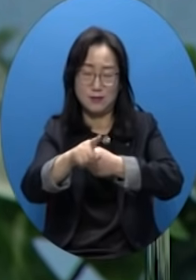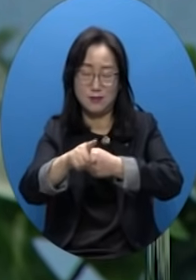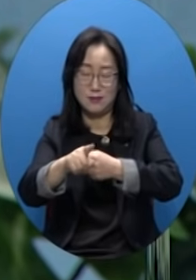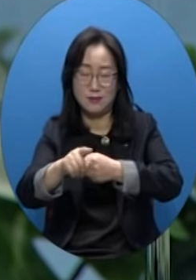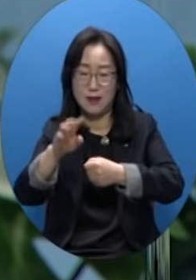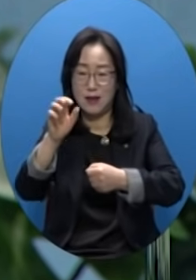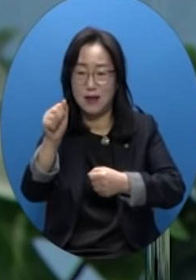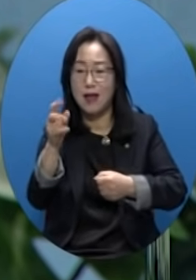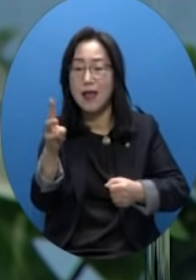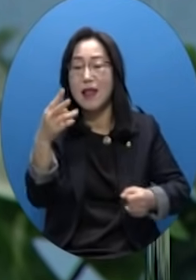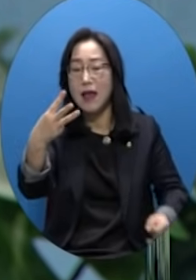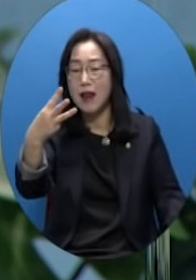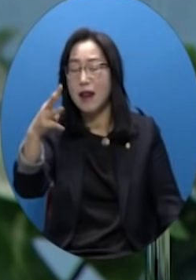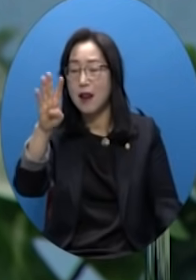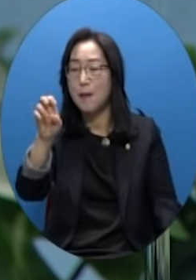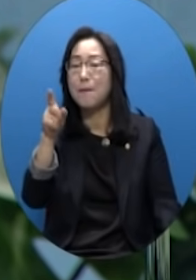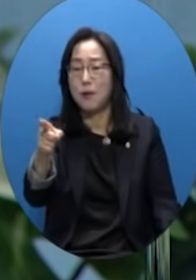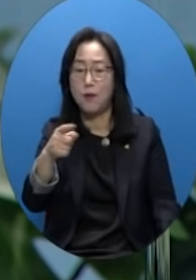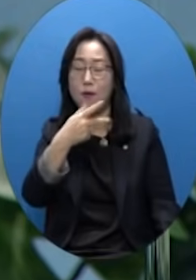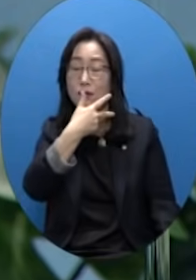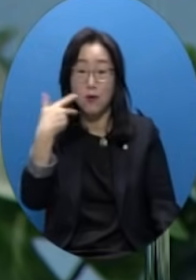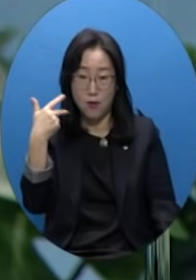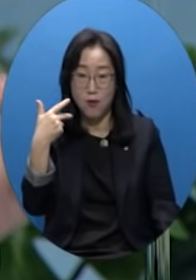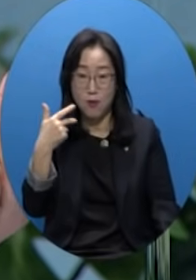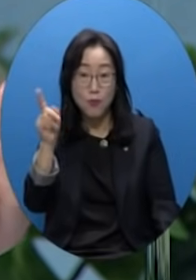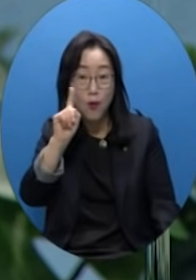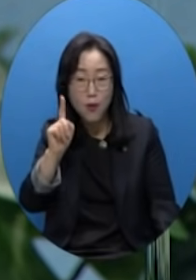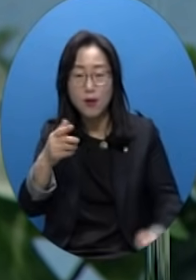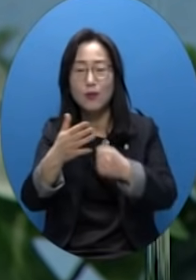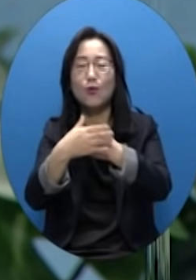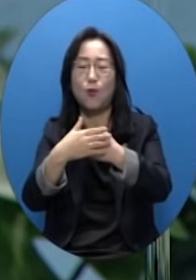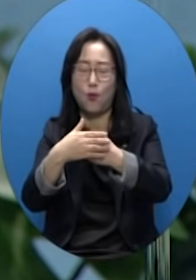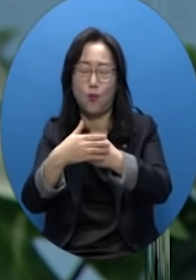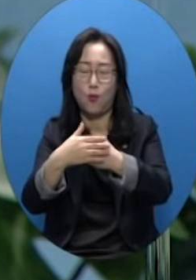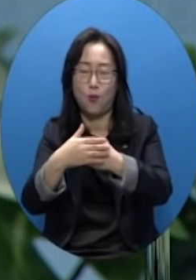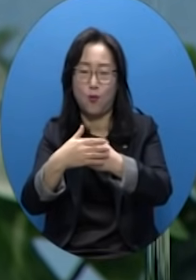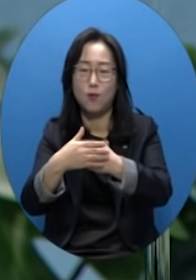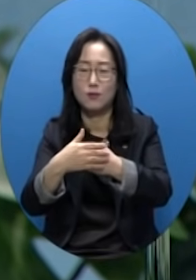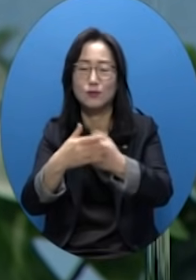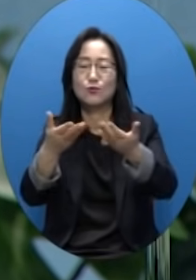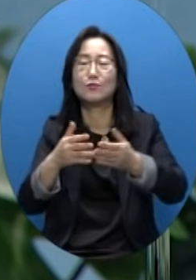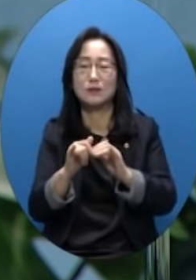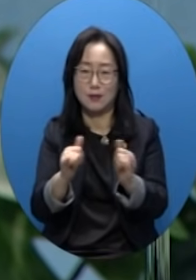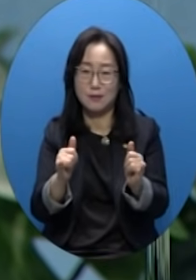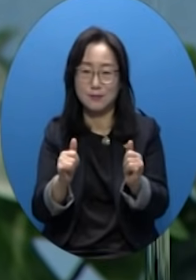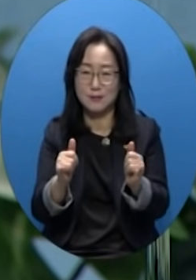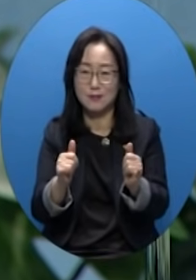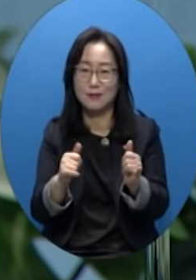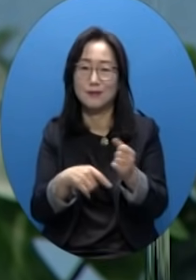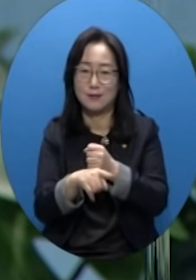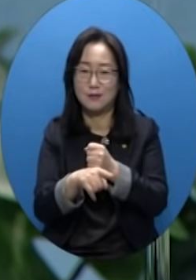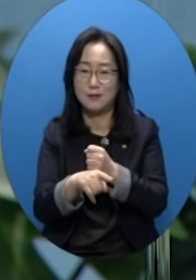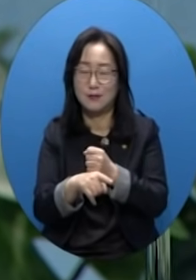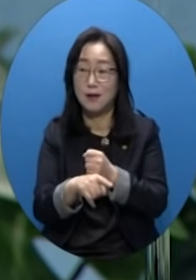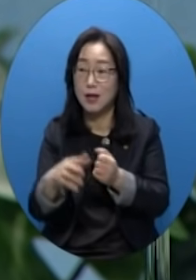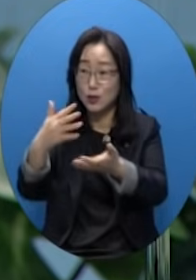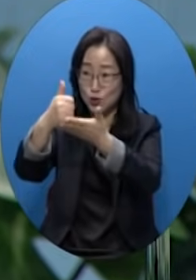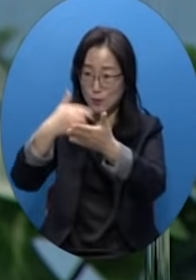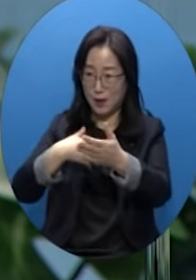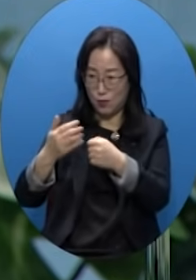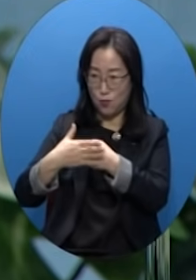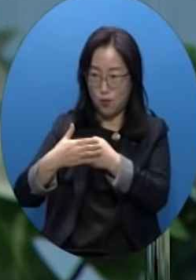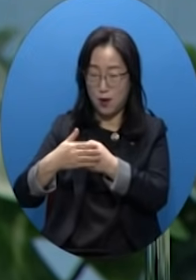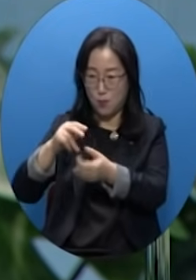있습니다 옆에서 돕는 분 쉽게 말하고 도우미 주님이 우리의 도우미로 오셔서 우리의